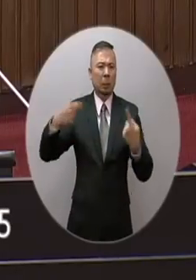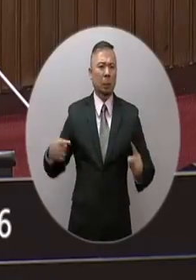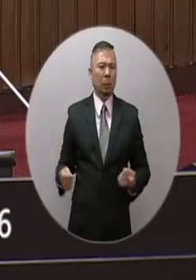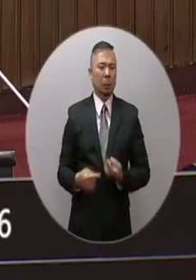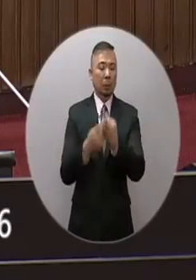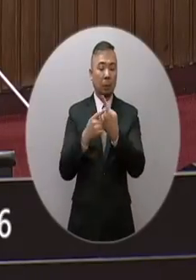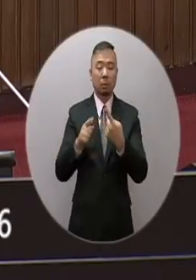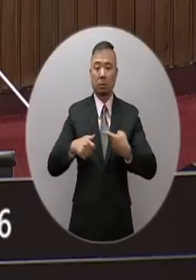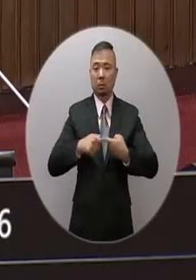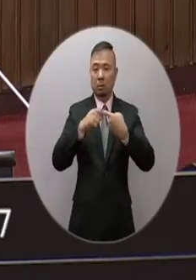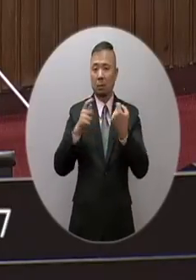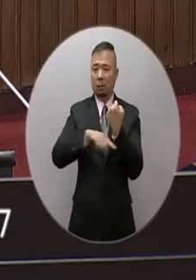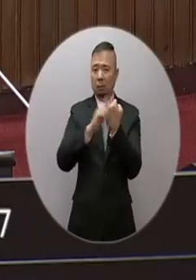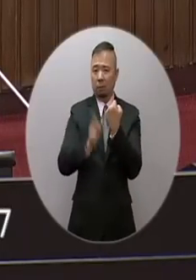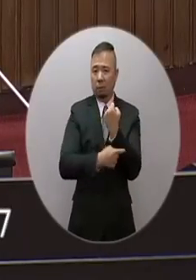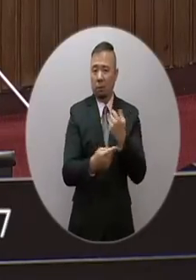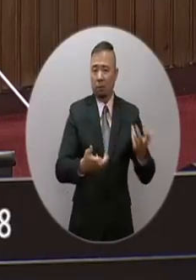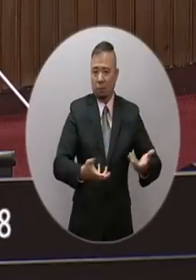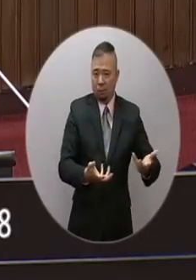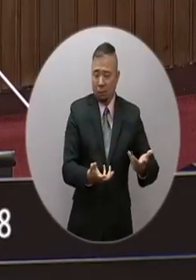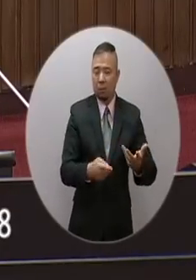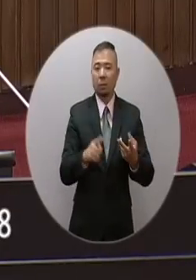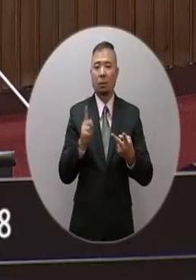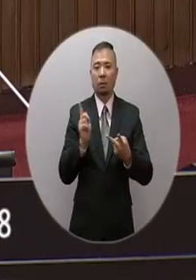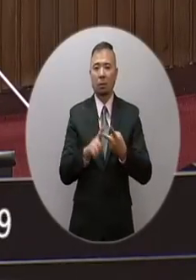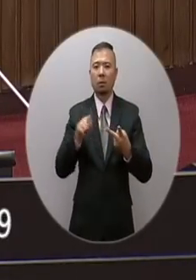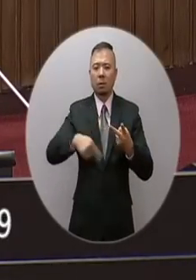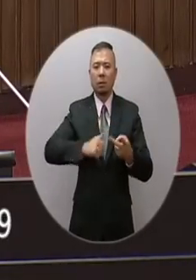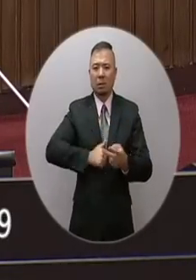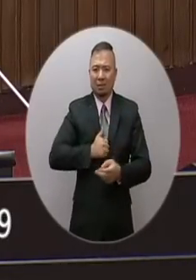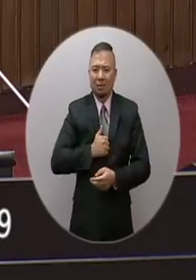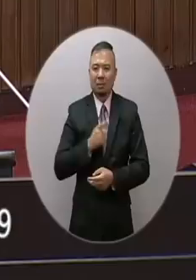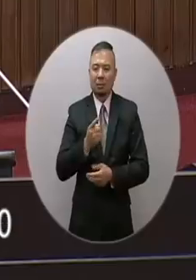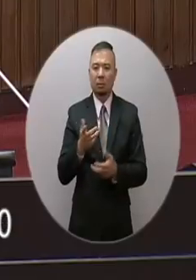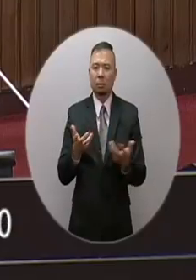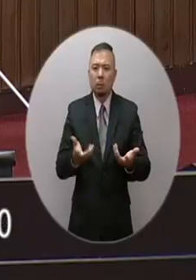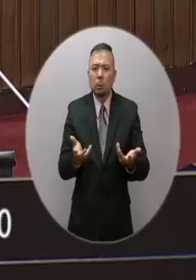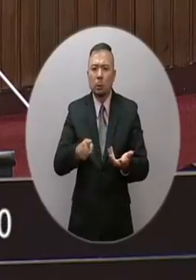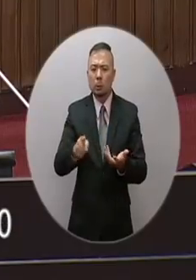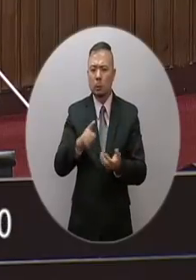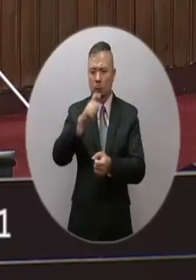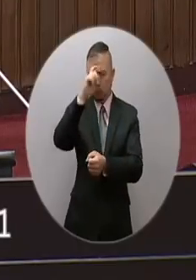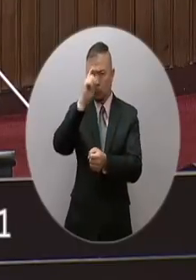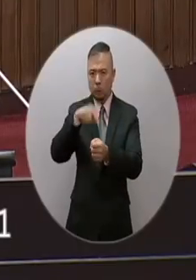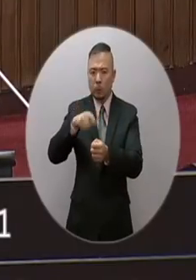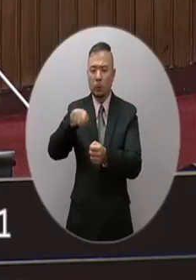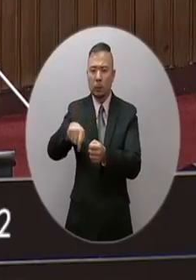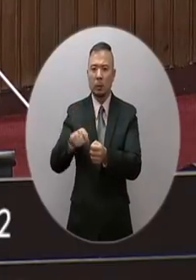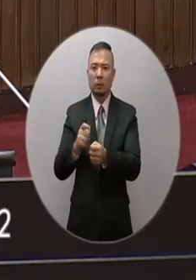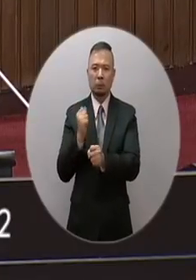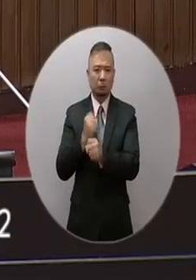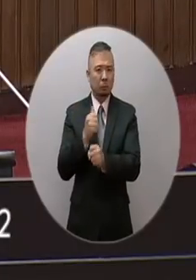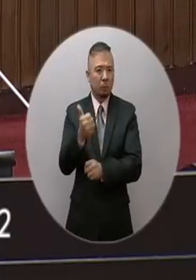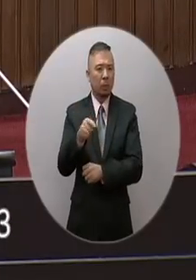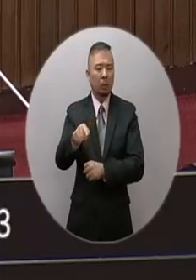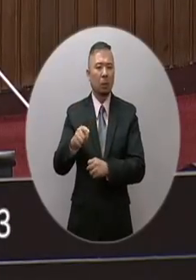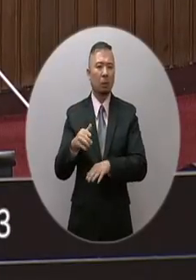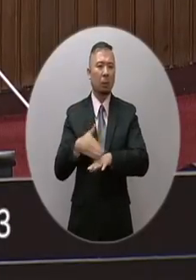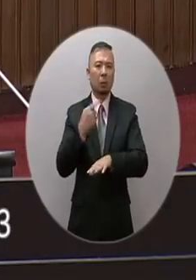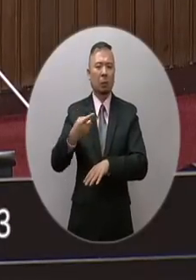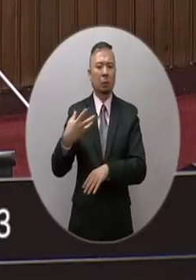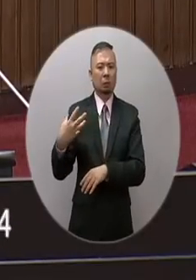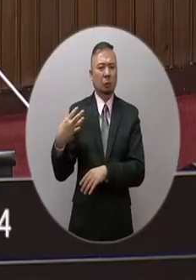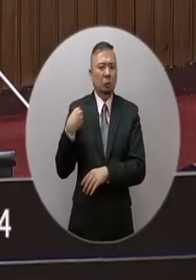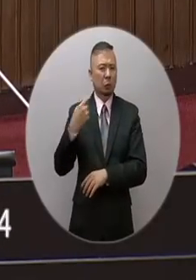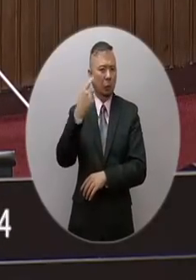辩以外，唯有实事求是，勇于面对问题，不受限于既有的思维，